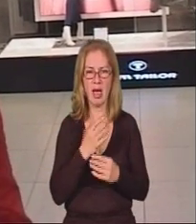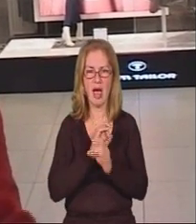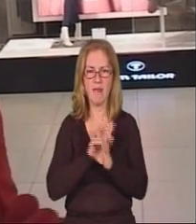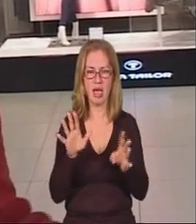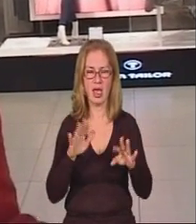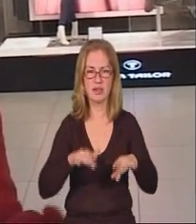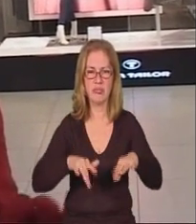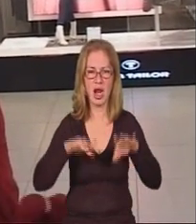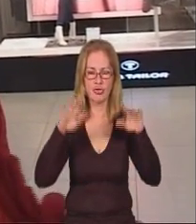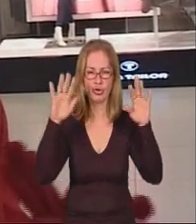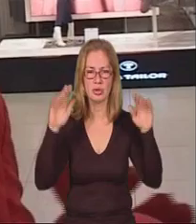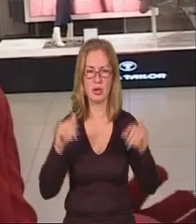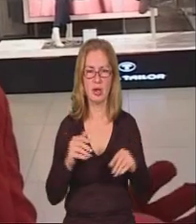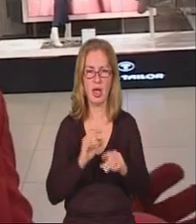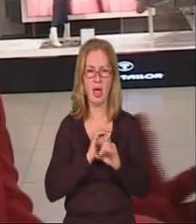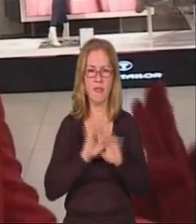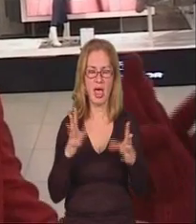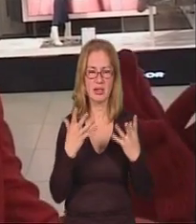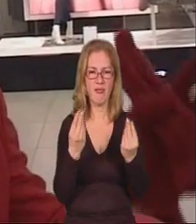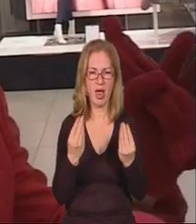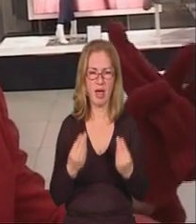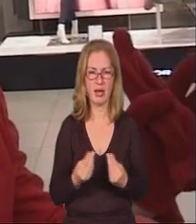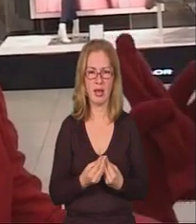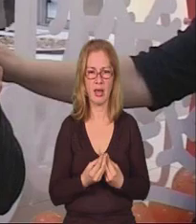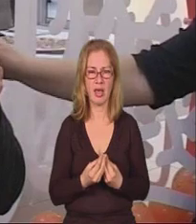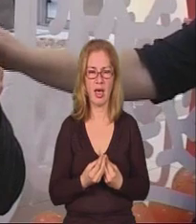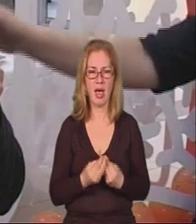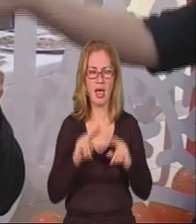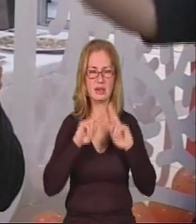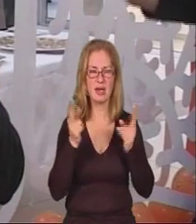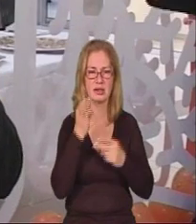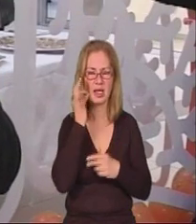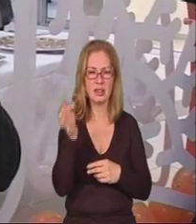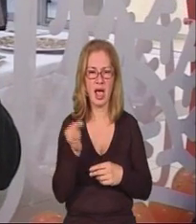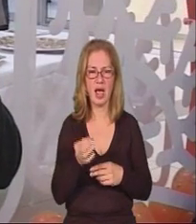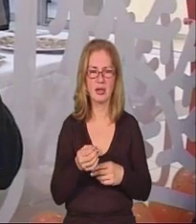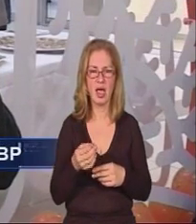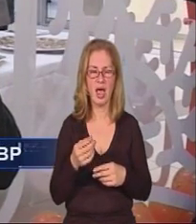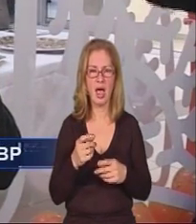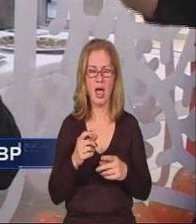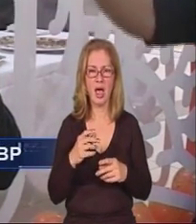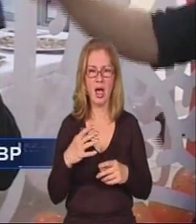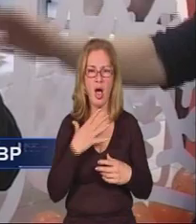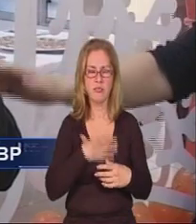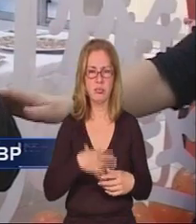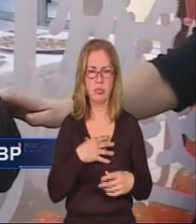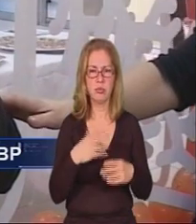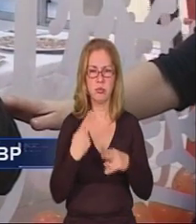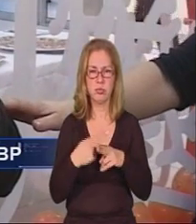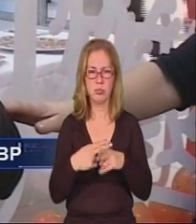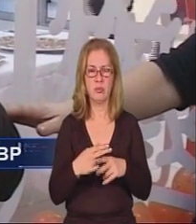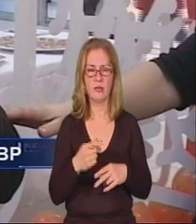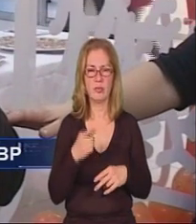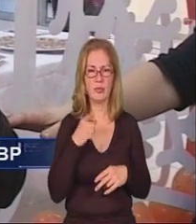dima, bez prašine, bez vlage. Svetski dan hronične opstruktivne bolesti pluća obeležava se svake